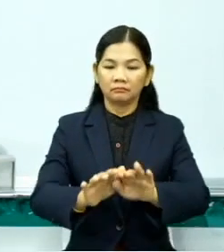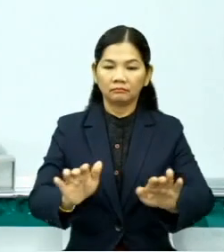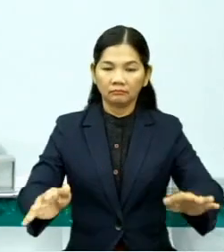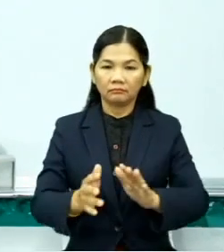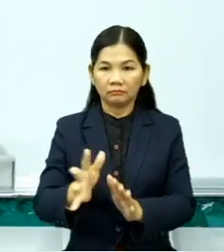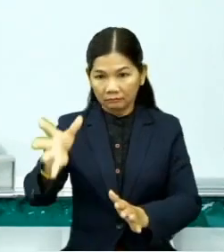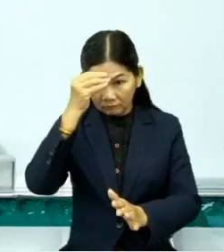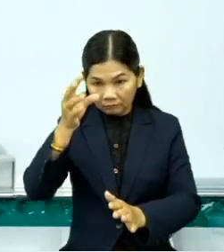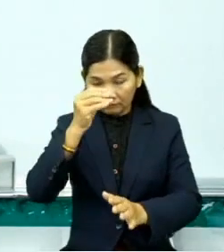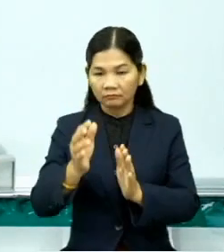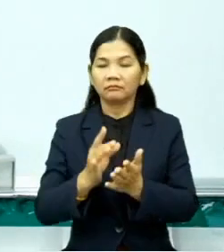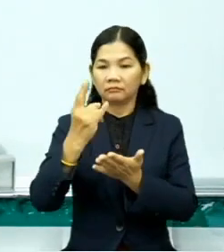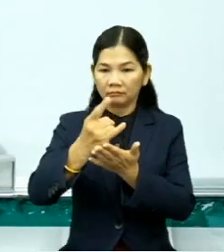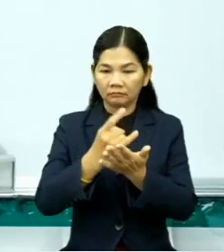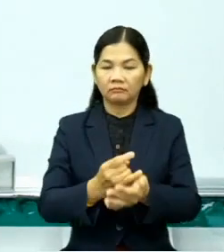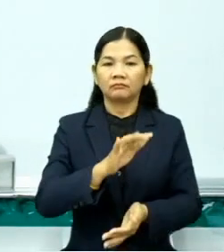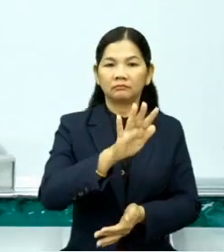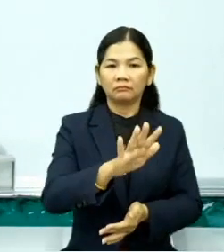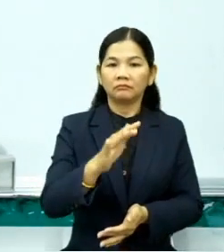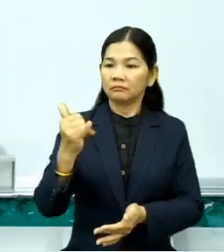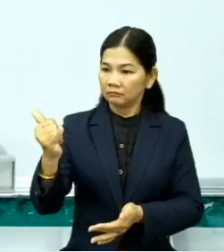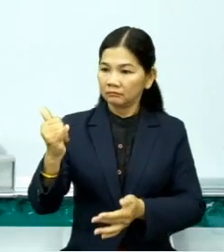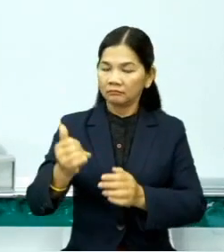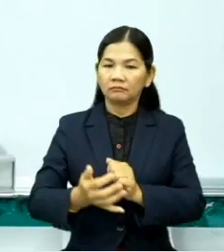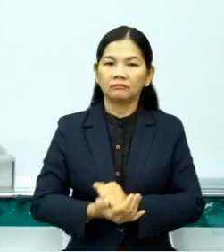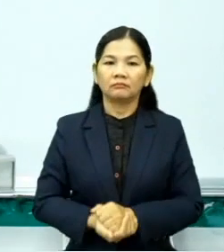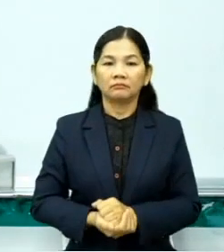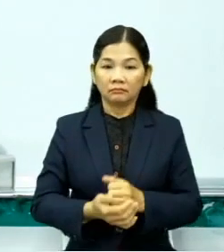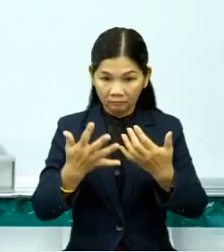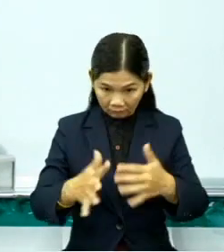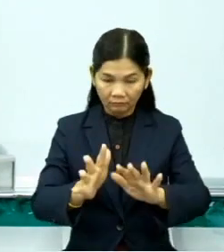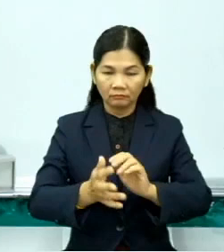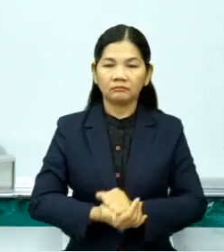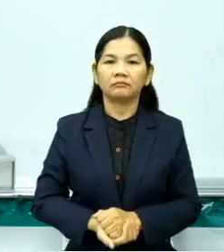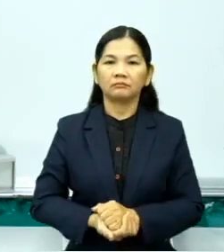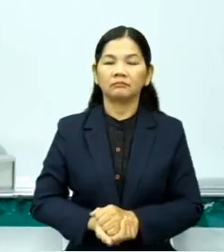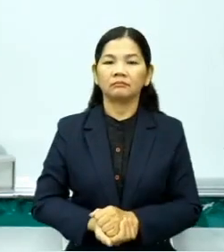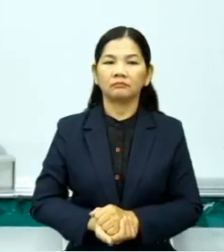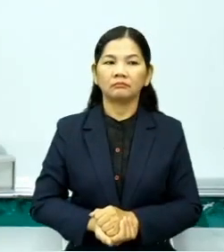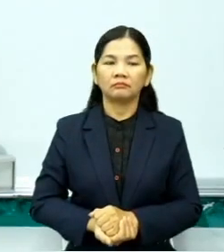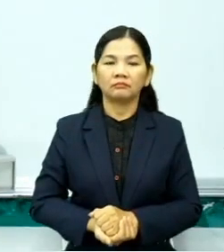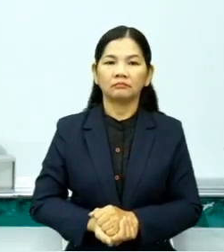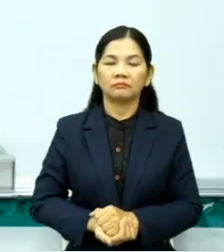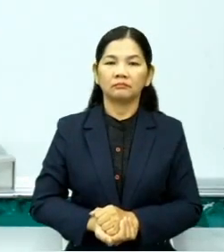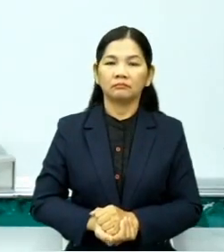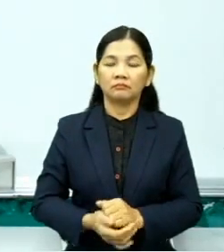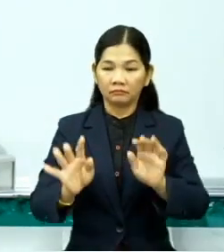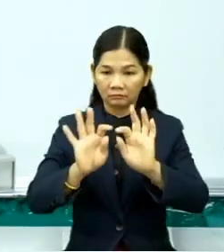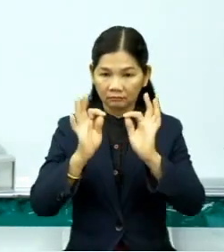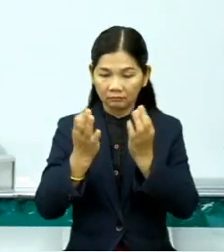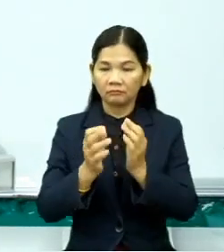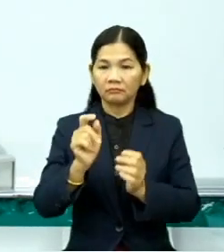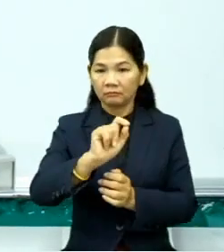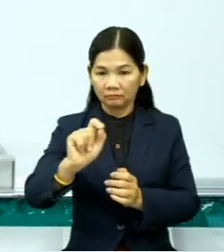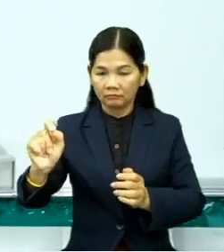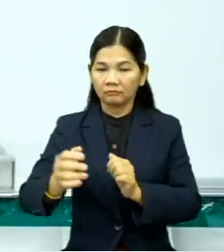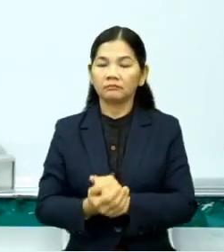ក្សានៅមេរៀនទី56ចារួចម្ដងហើយណាកូនអញ្ចឹងវងយើងអាចសរសេរបាន